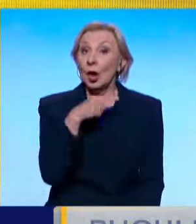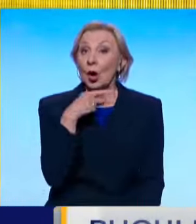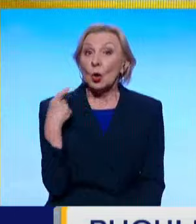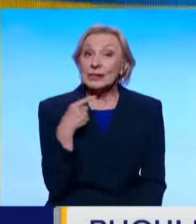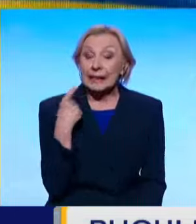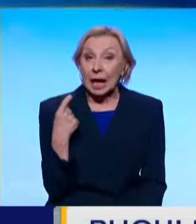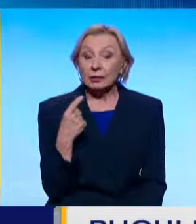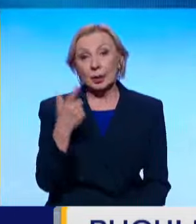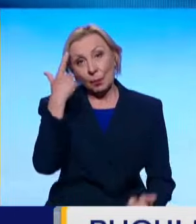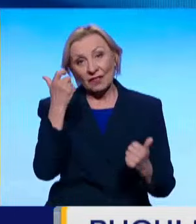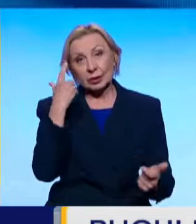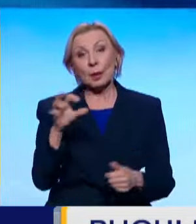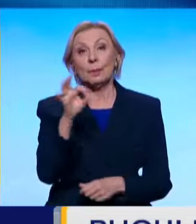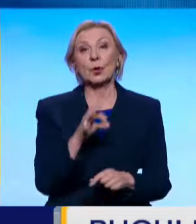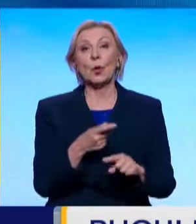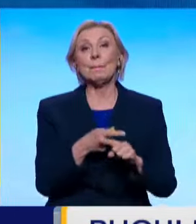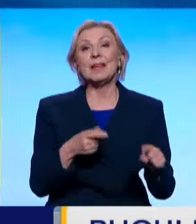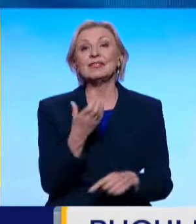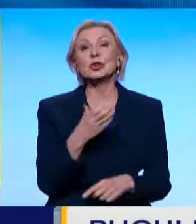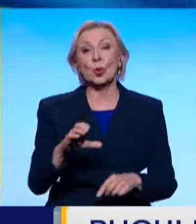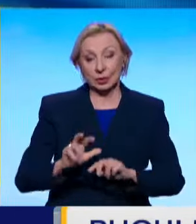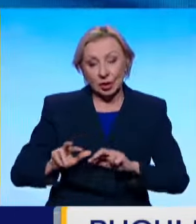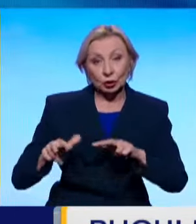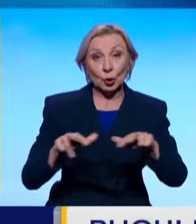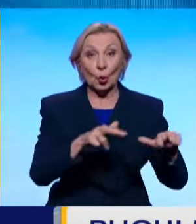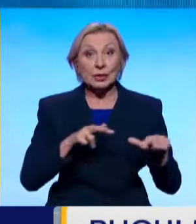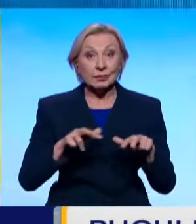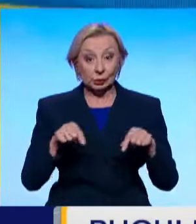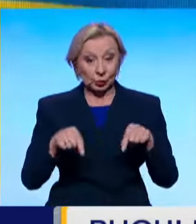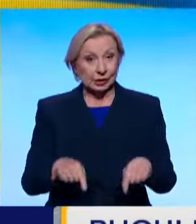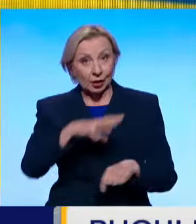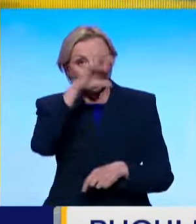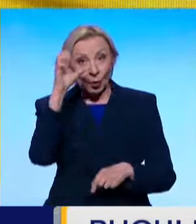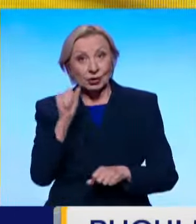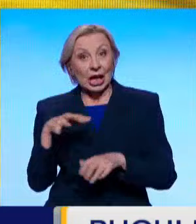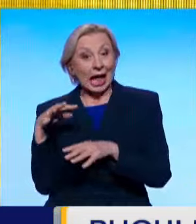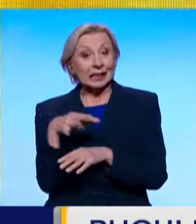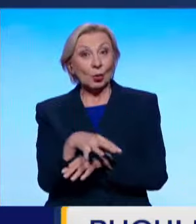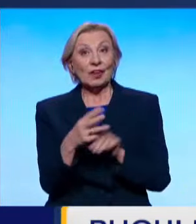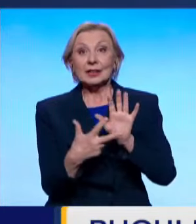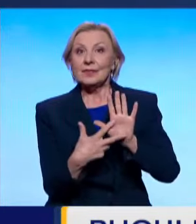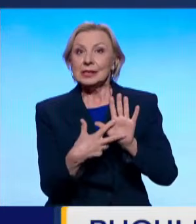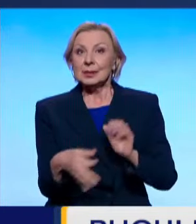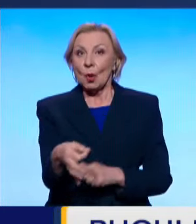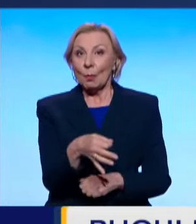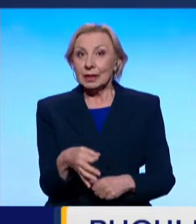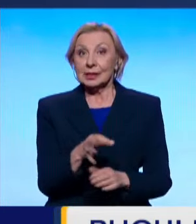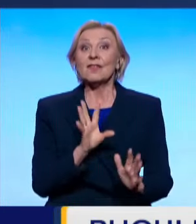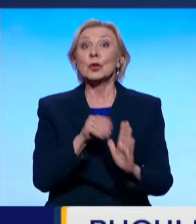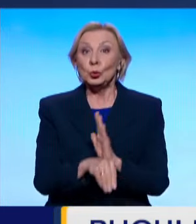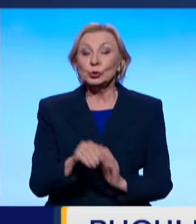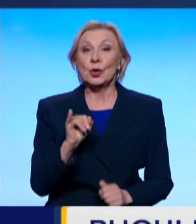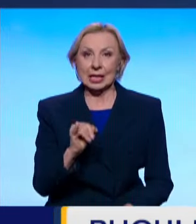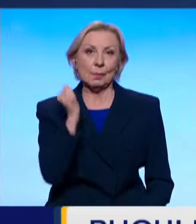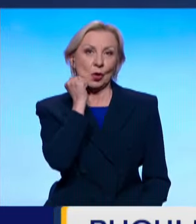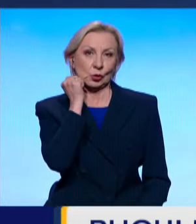Росіяни тим часом повідомляють про півсотні дронів, що цієї ночі атакували одразу 8 їхніх областей, включно із